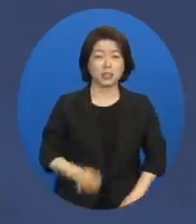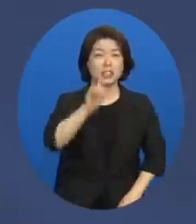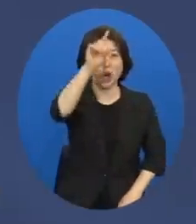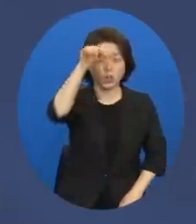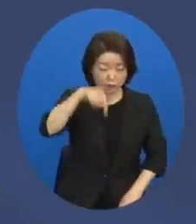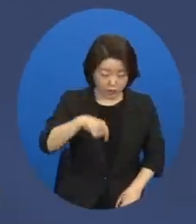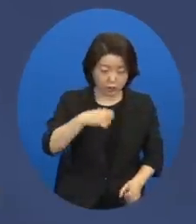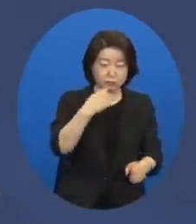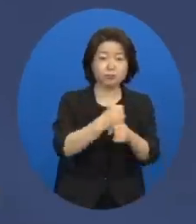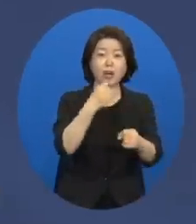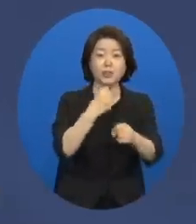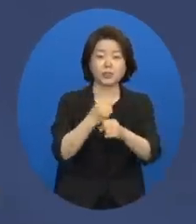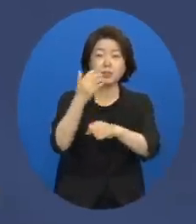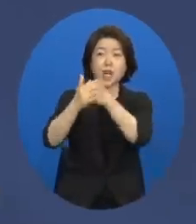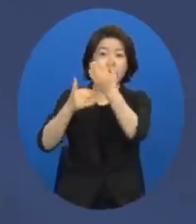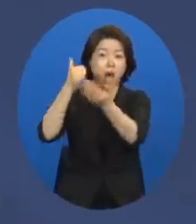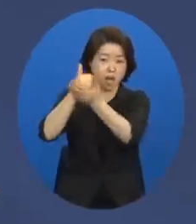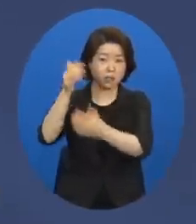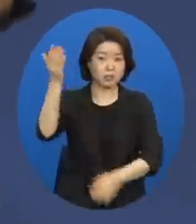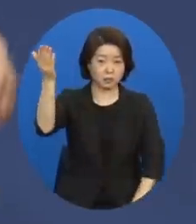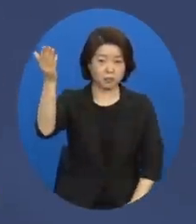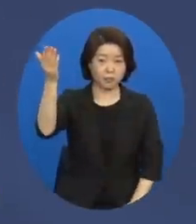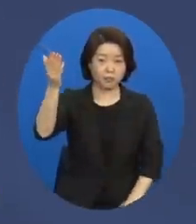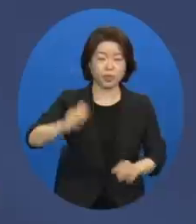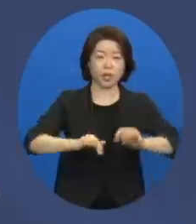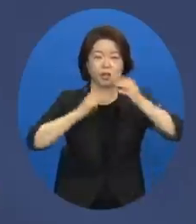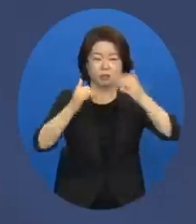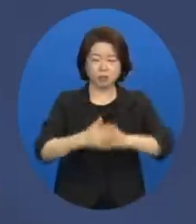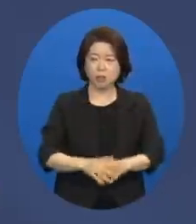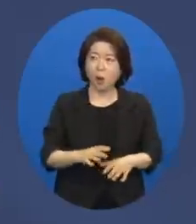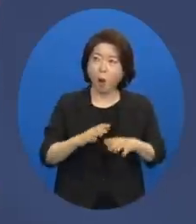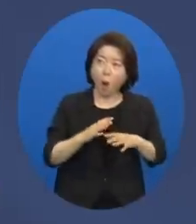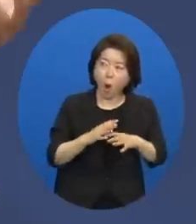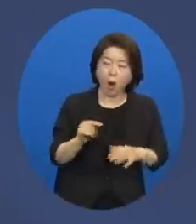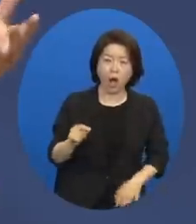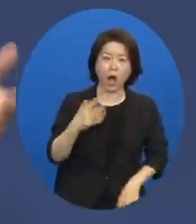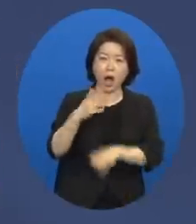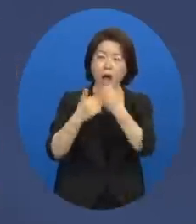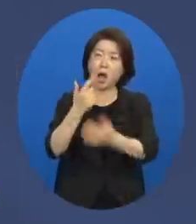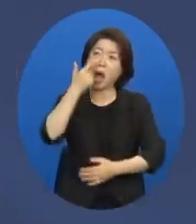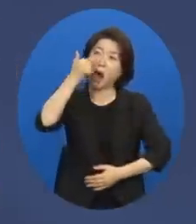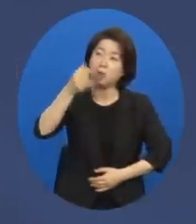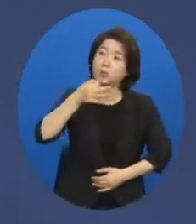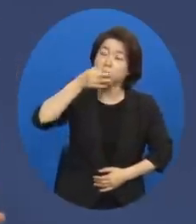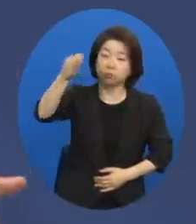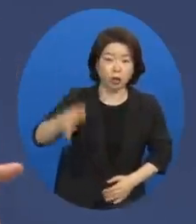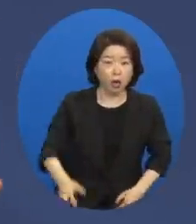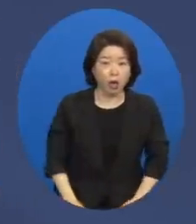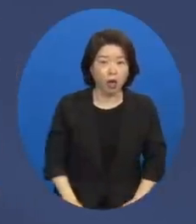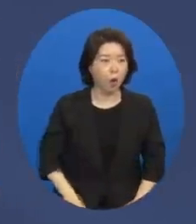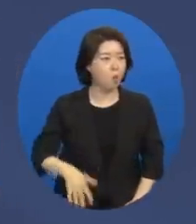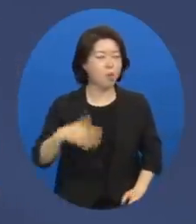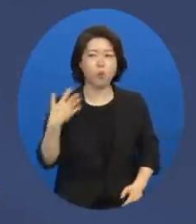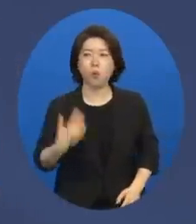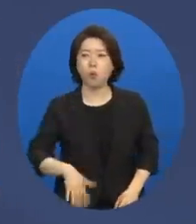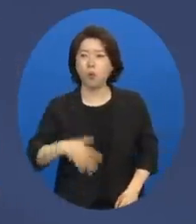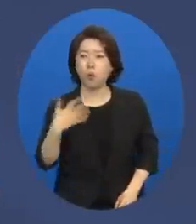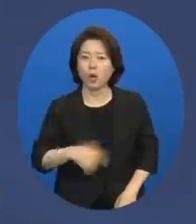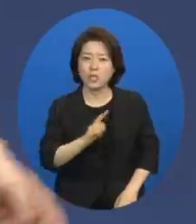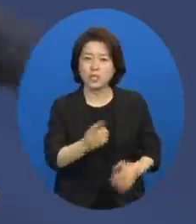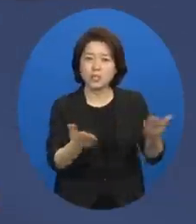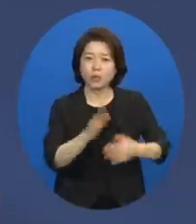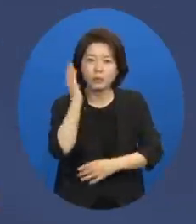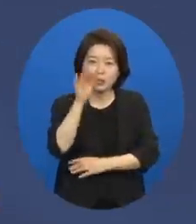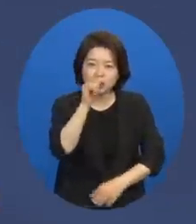천지를 창조하신 하나님을 세상에 겁 없이 하나님을 아버지라고 부른데 세상에 이게 무슨 이런 얘기가